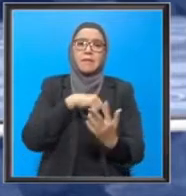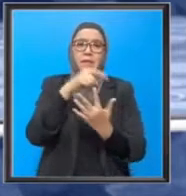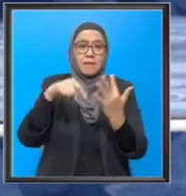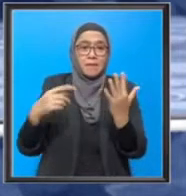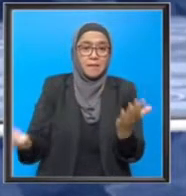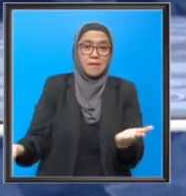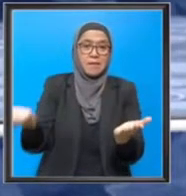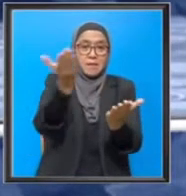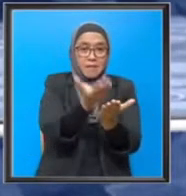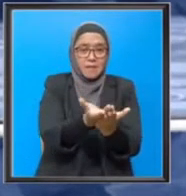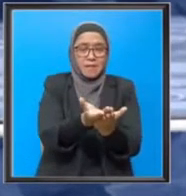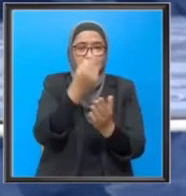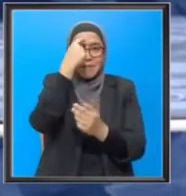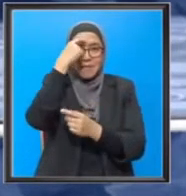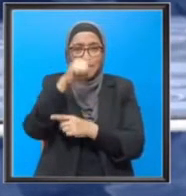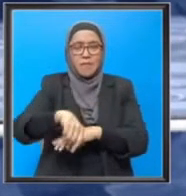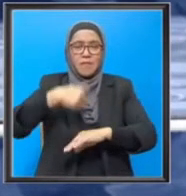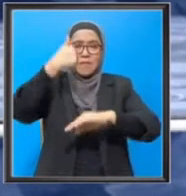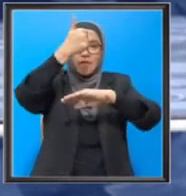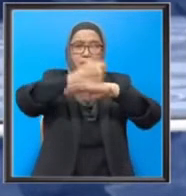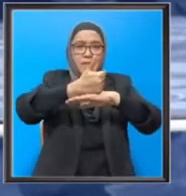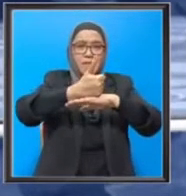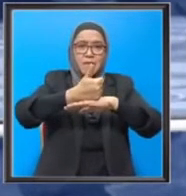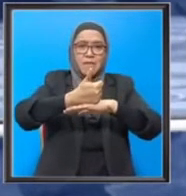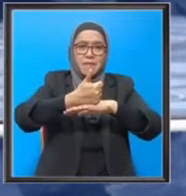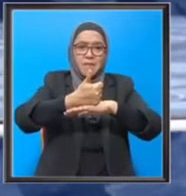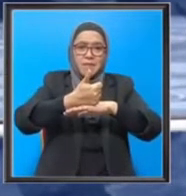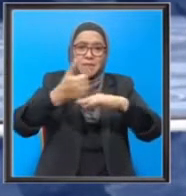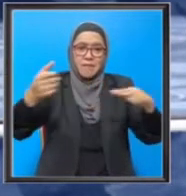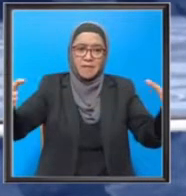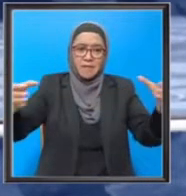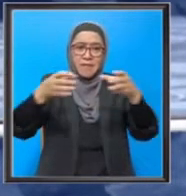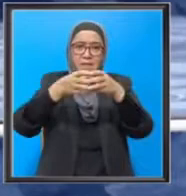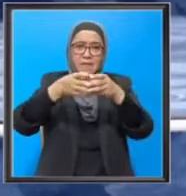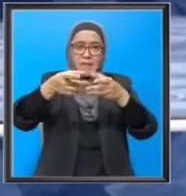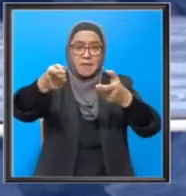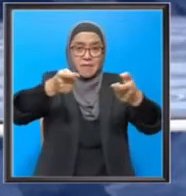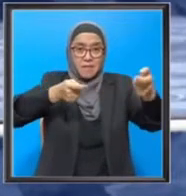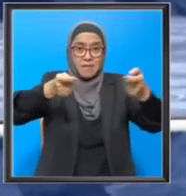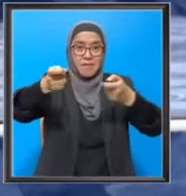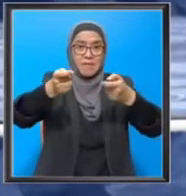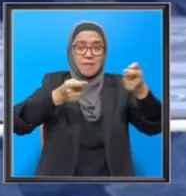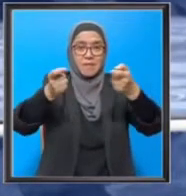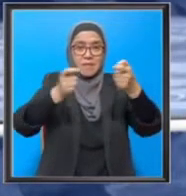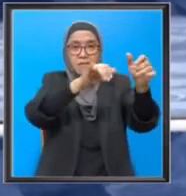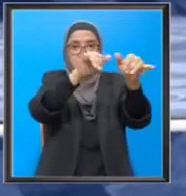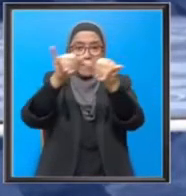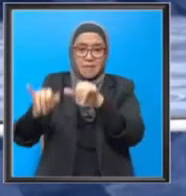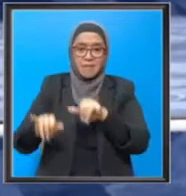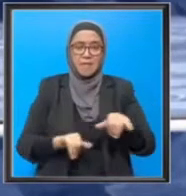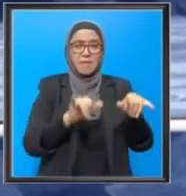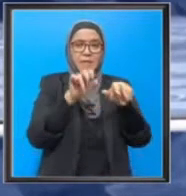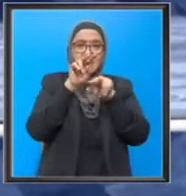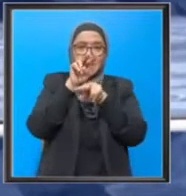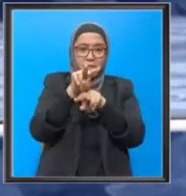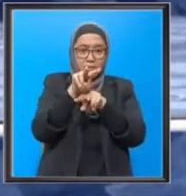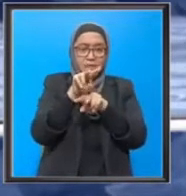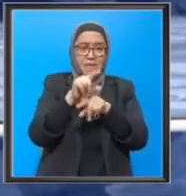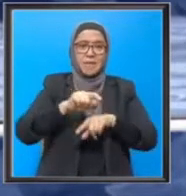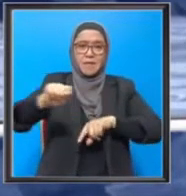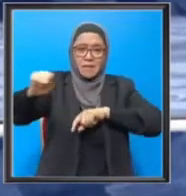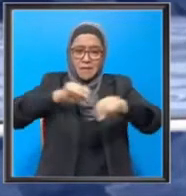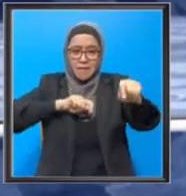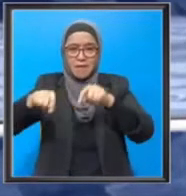mencadangkan agar diwujudkan sebuah badan penyelaras dan pemantauan tindakan untuk